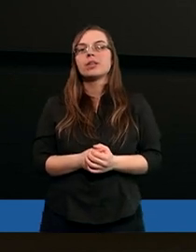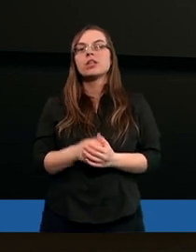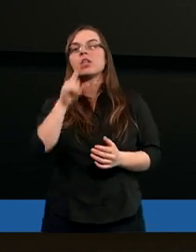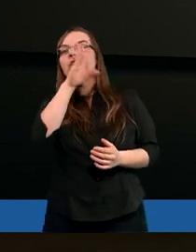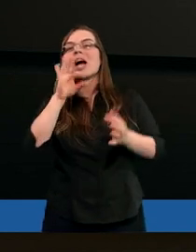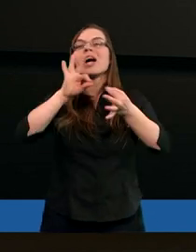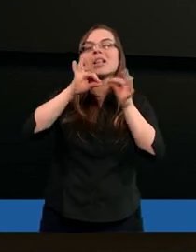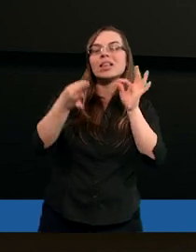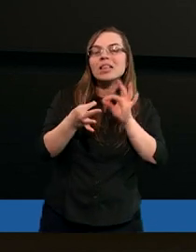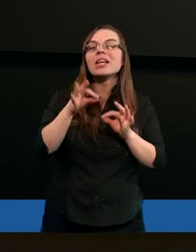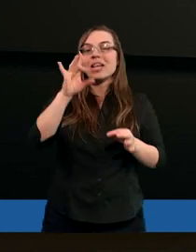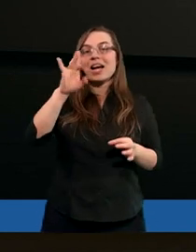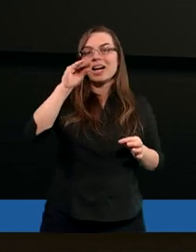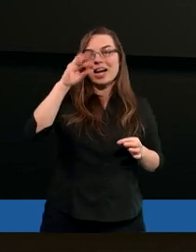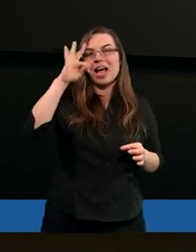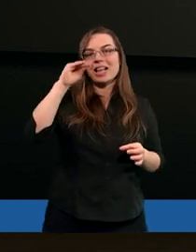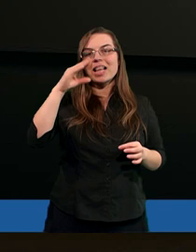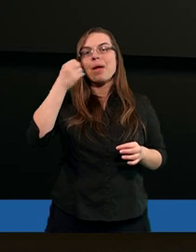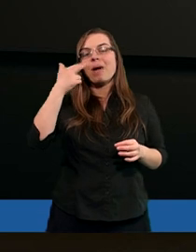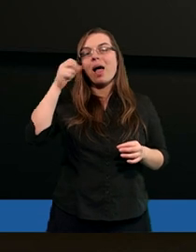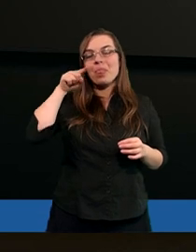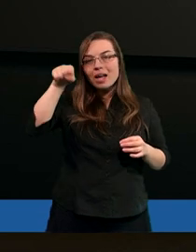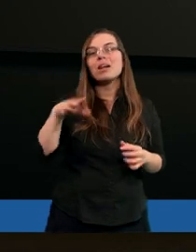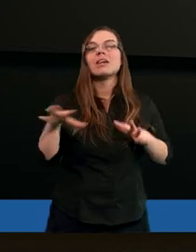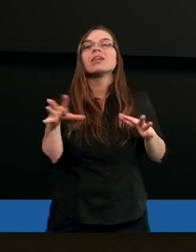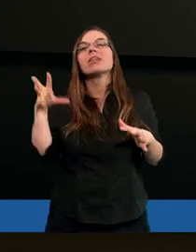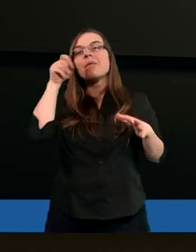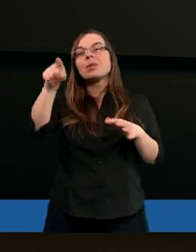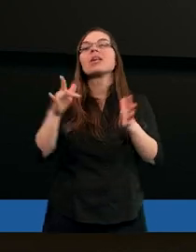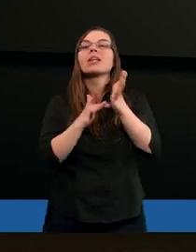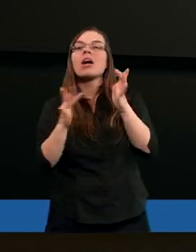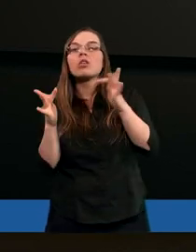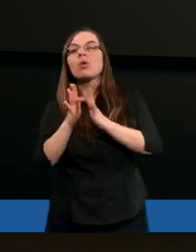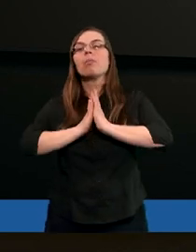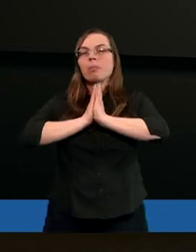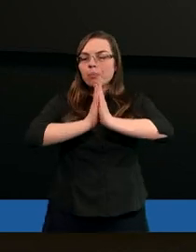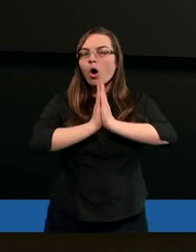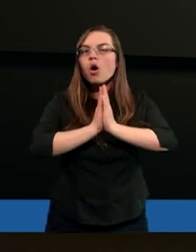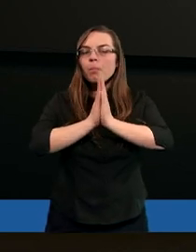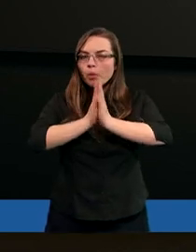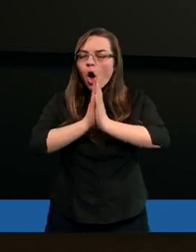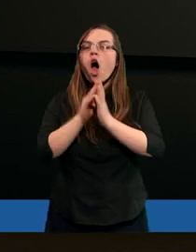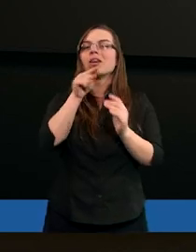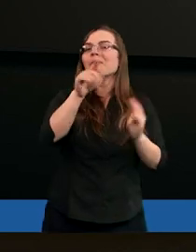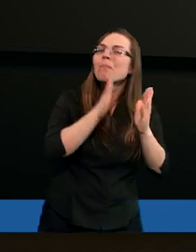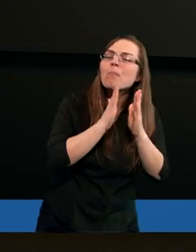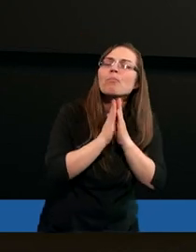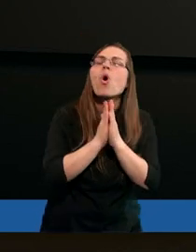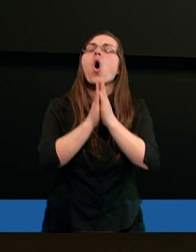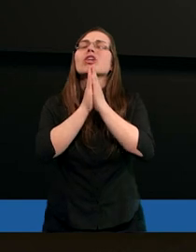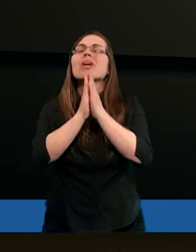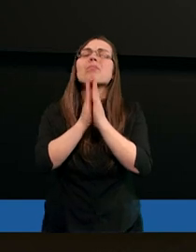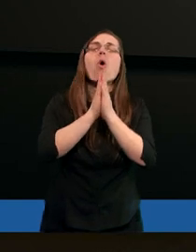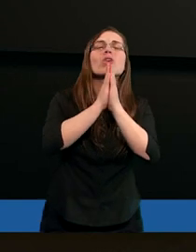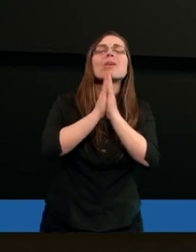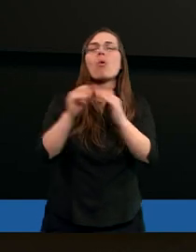że w Getsemane zapomniał się modlić. Jezus Chrystus prosił ich, aby się modlili. Także